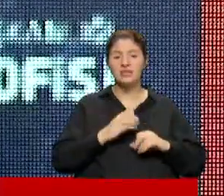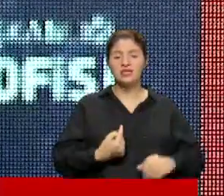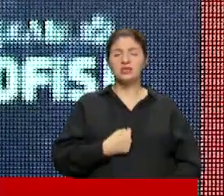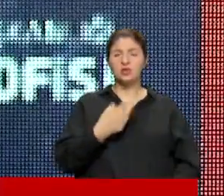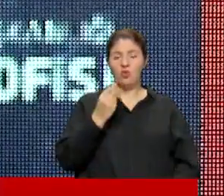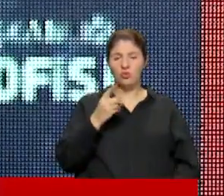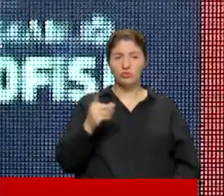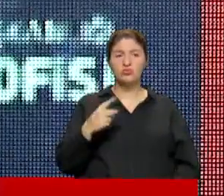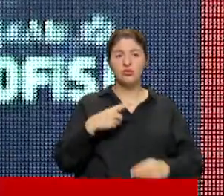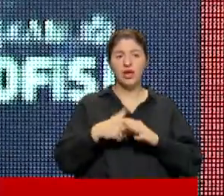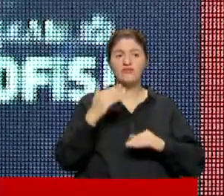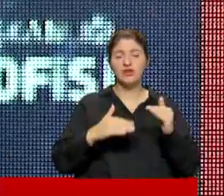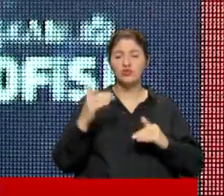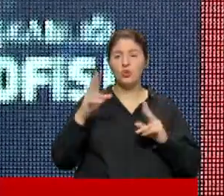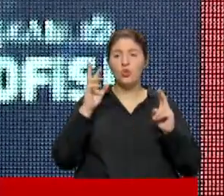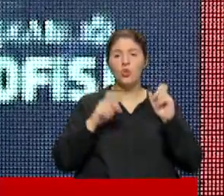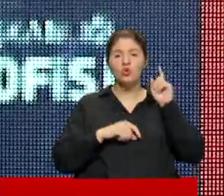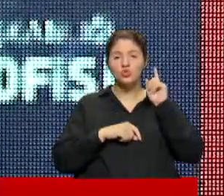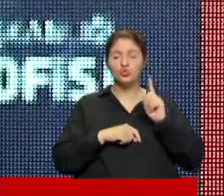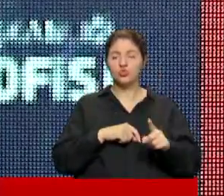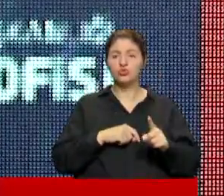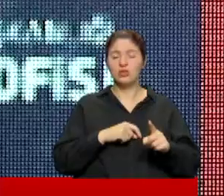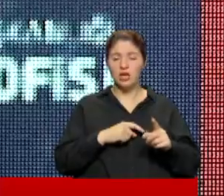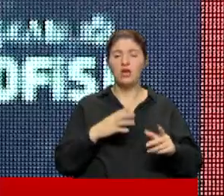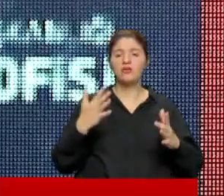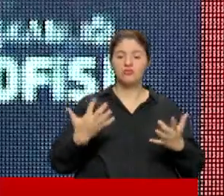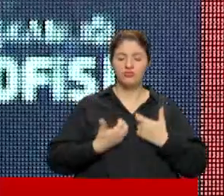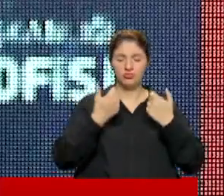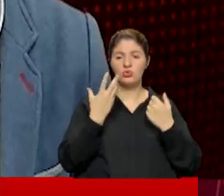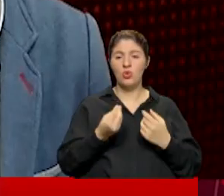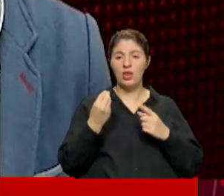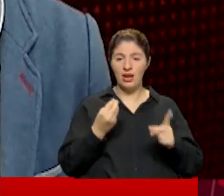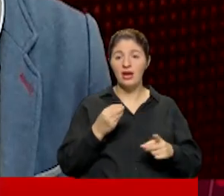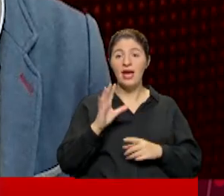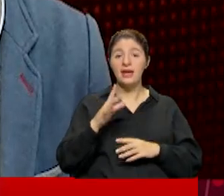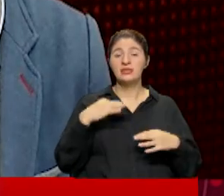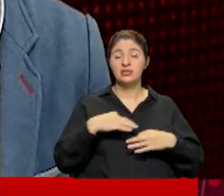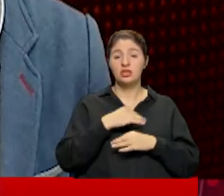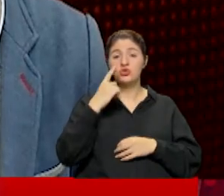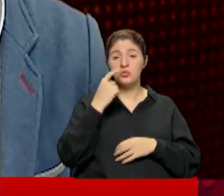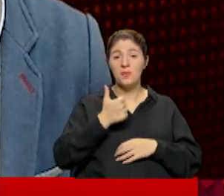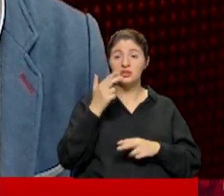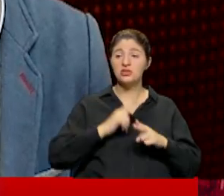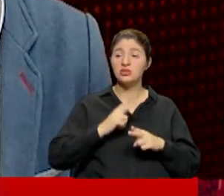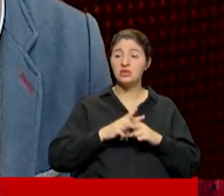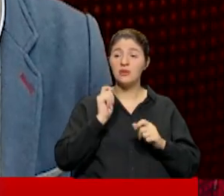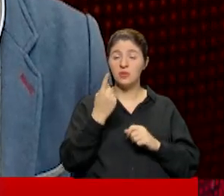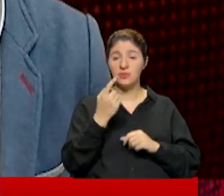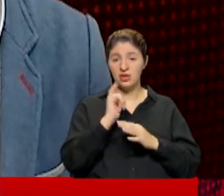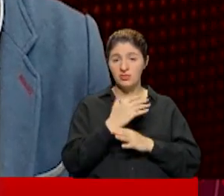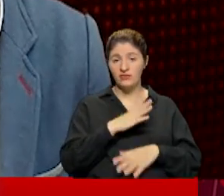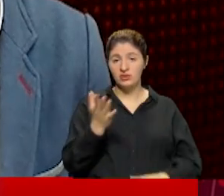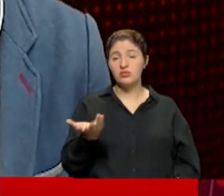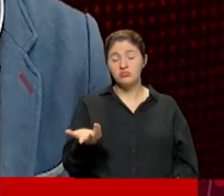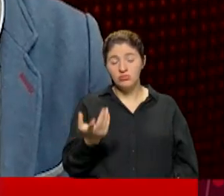hissettiğimiz enflasyon meselesinin de üstesinden gelerek Eğer Sayın cumhurbaşkanının hızla yapabileceği bir kabiliyeti